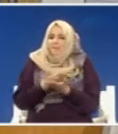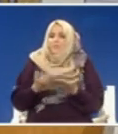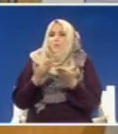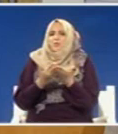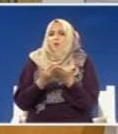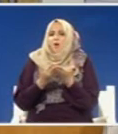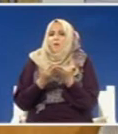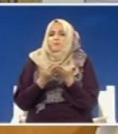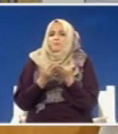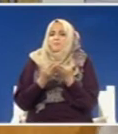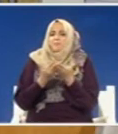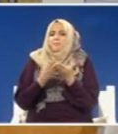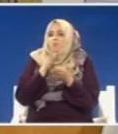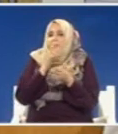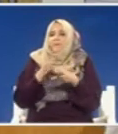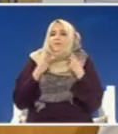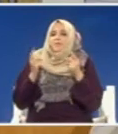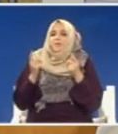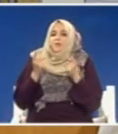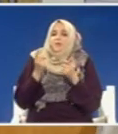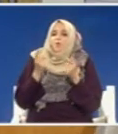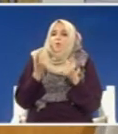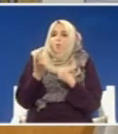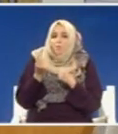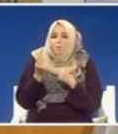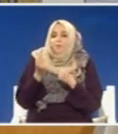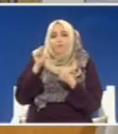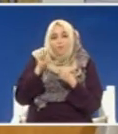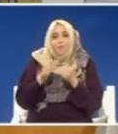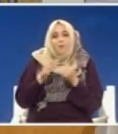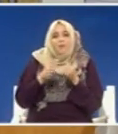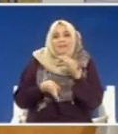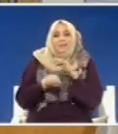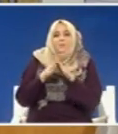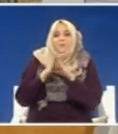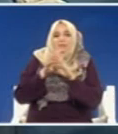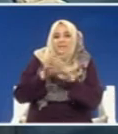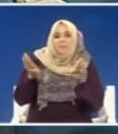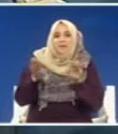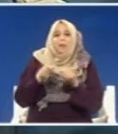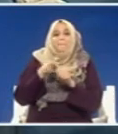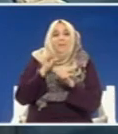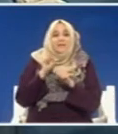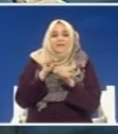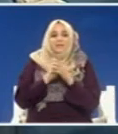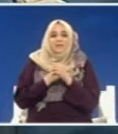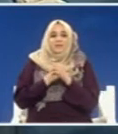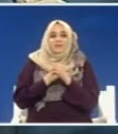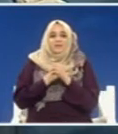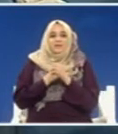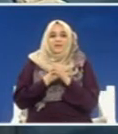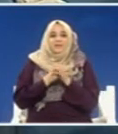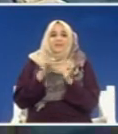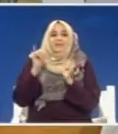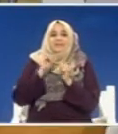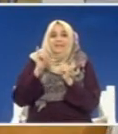بينهما استحالت والفراق في بداية طريقه، ولكن الذي يتمتع